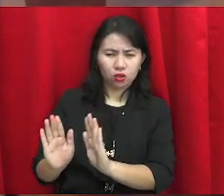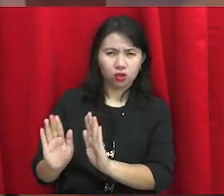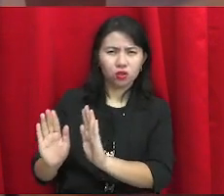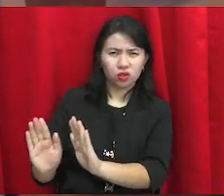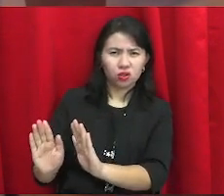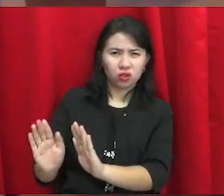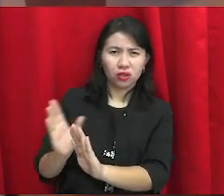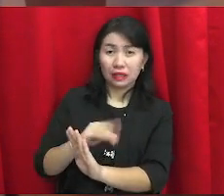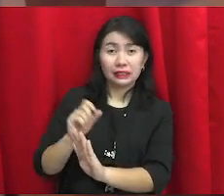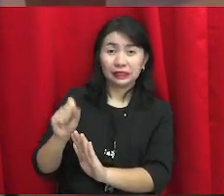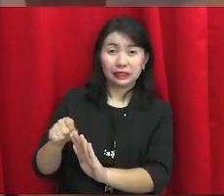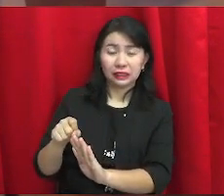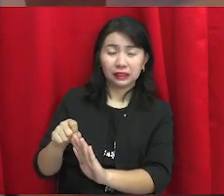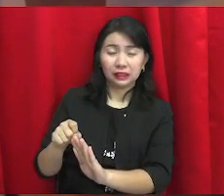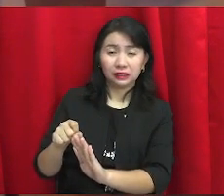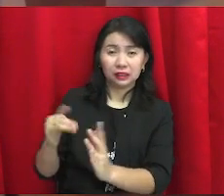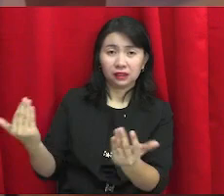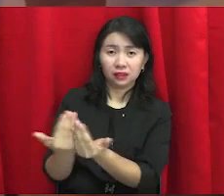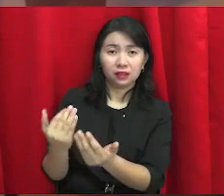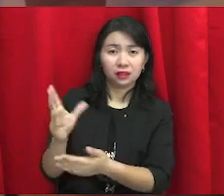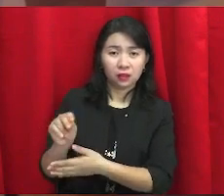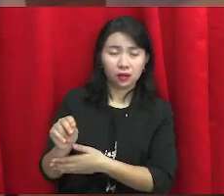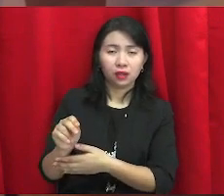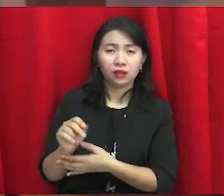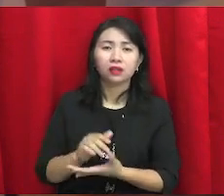yung sinasaran. Kaya